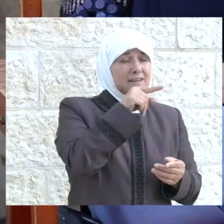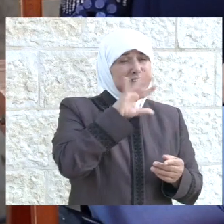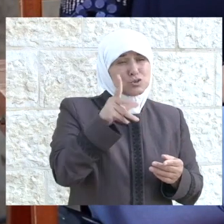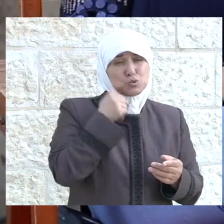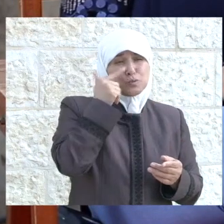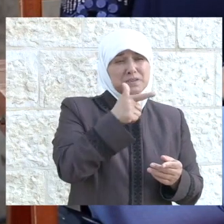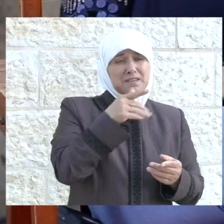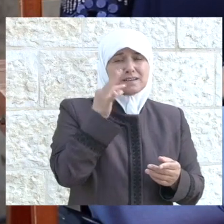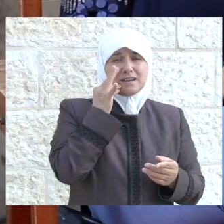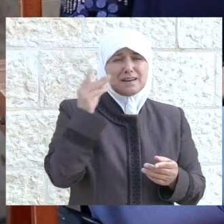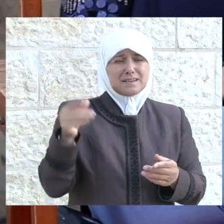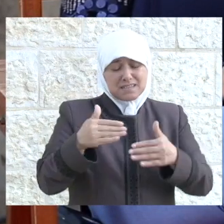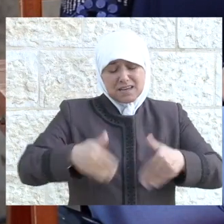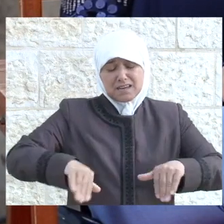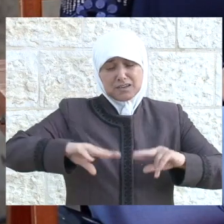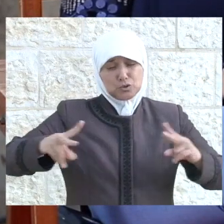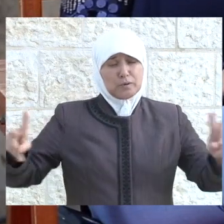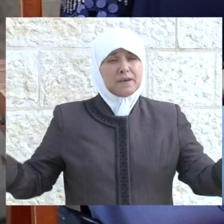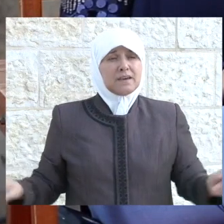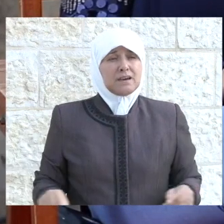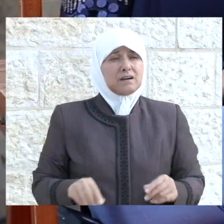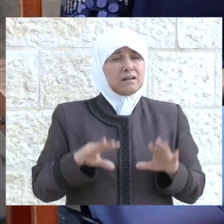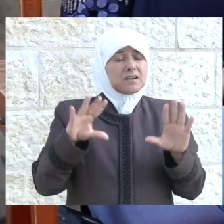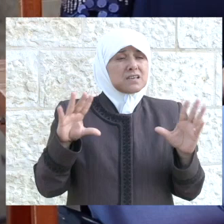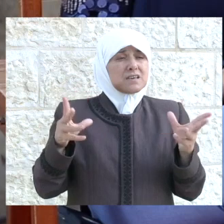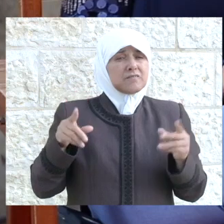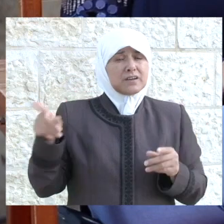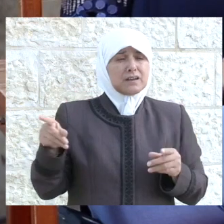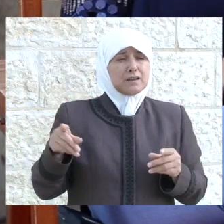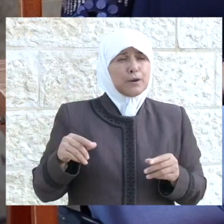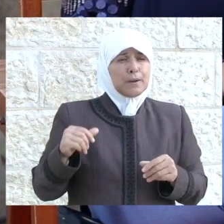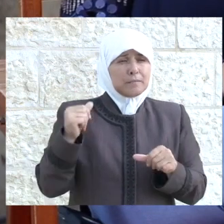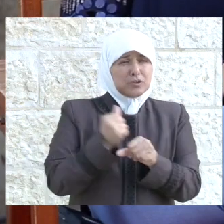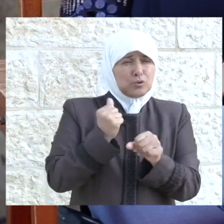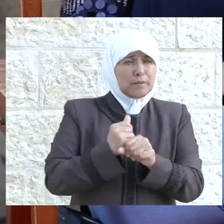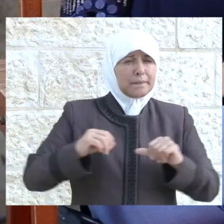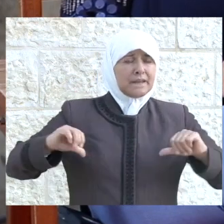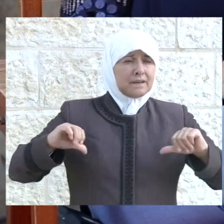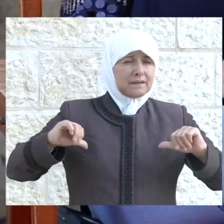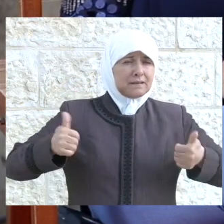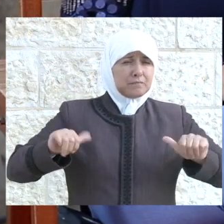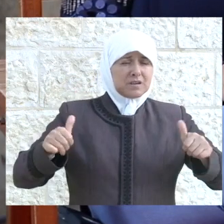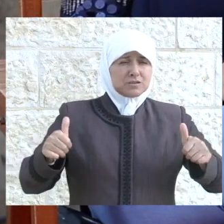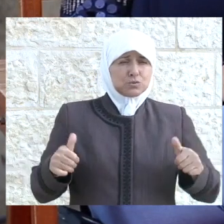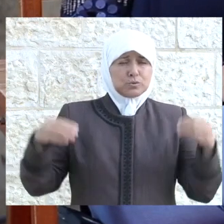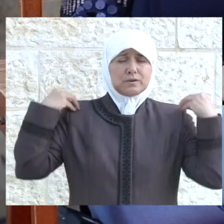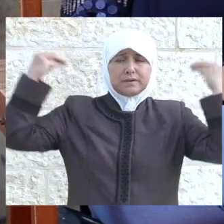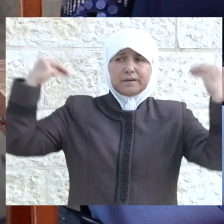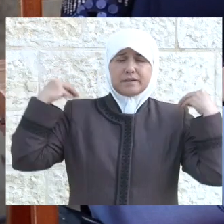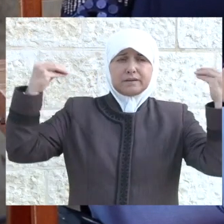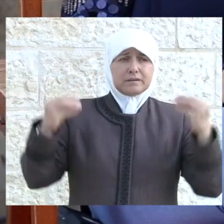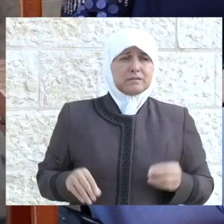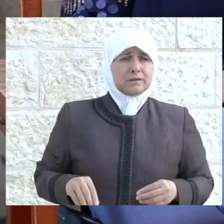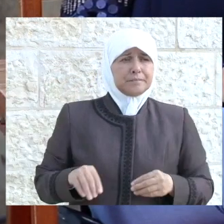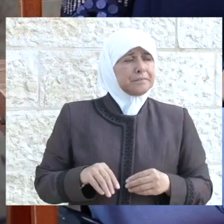إعاقة إنهم يمارسوا هواية مثلا الرياضة أو أي هواية بتكون عندهم كفتيات خصوصا ذوات